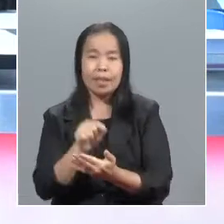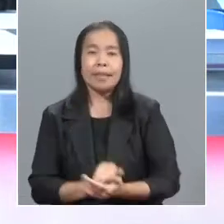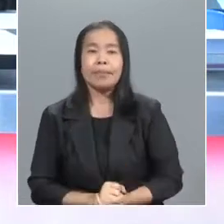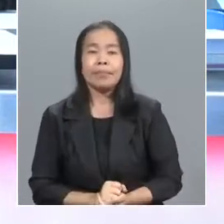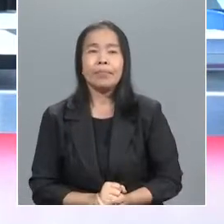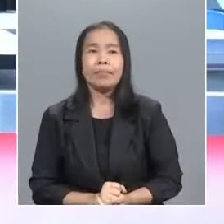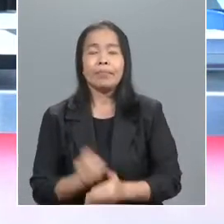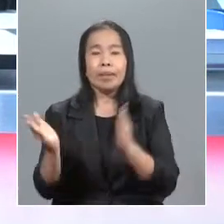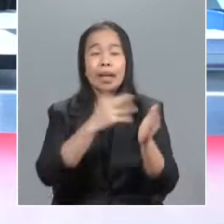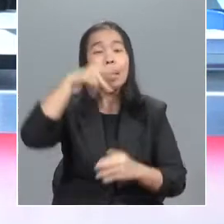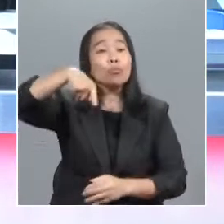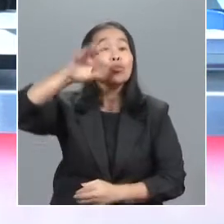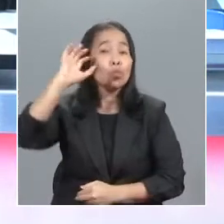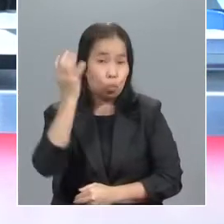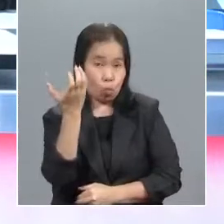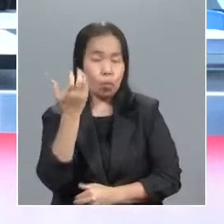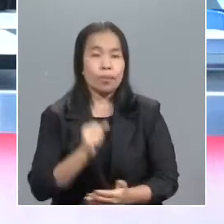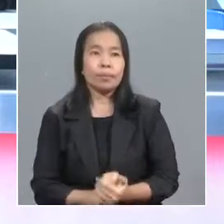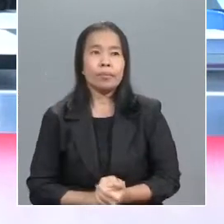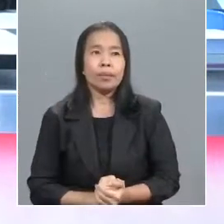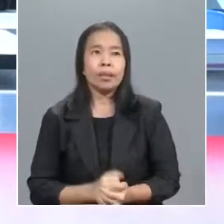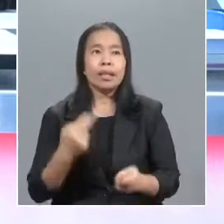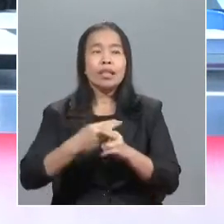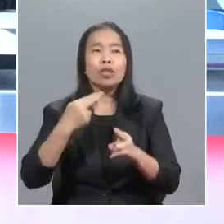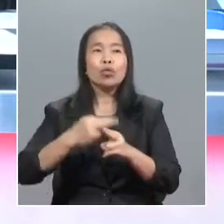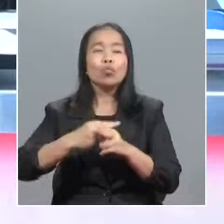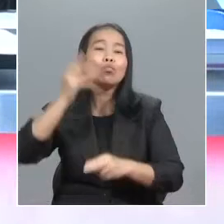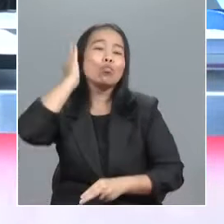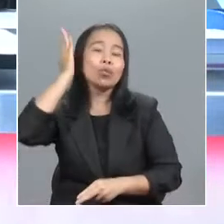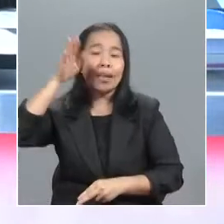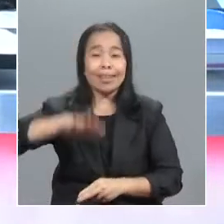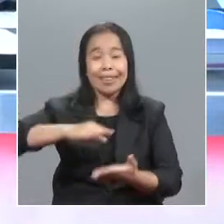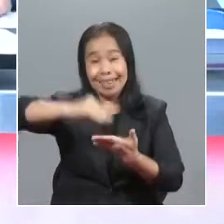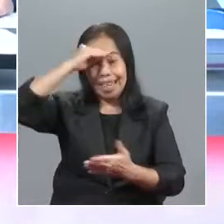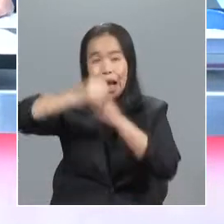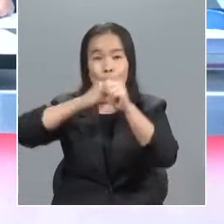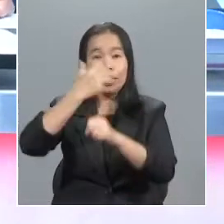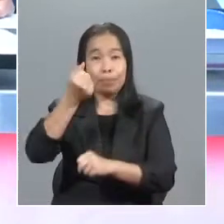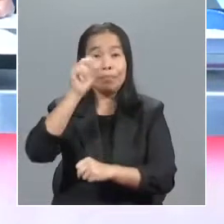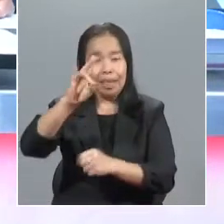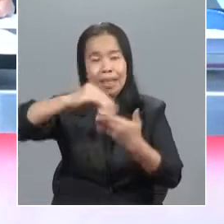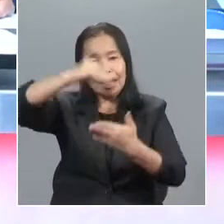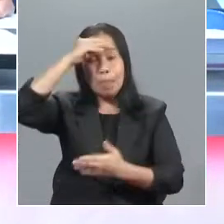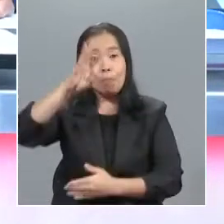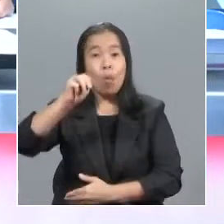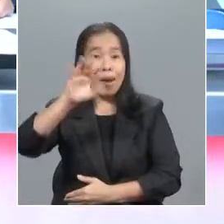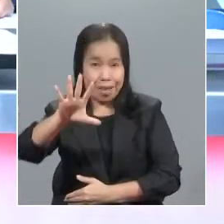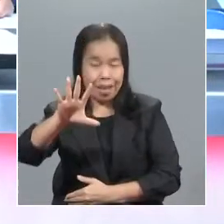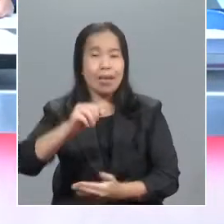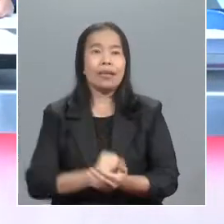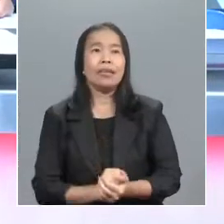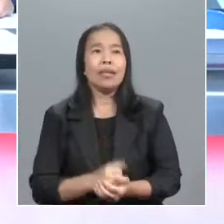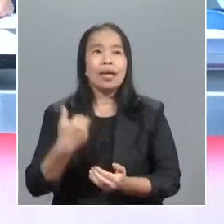ไปที่พิษณุโลกค่ะกรณีของน้องปลื้มนักเรียนชายวัย17ปีเรียนอยู่ชั้นม.5ค่ะถูกทาง